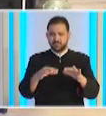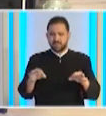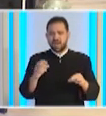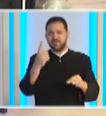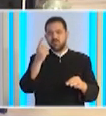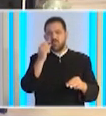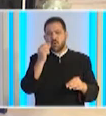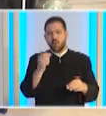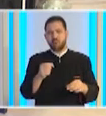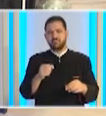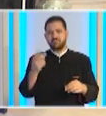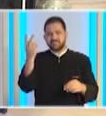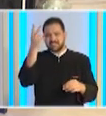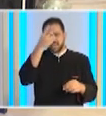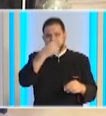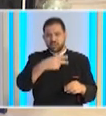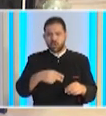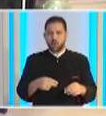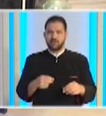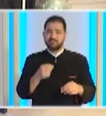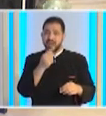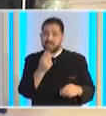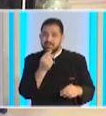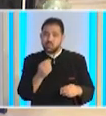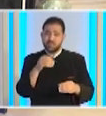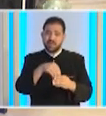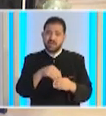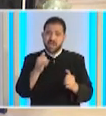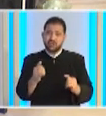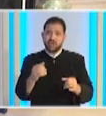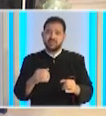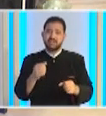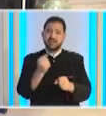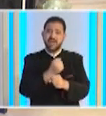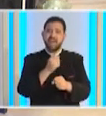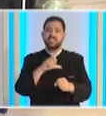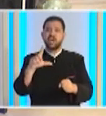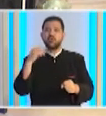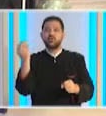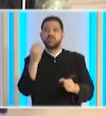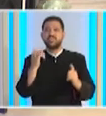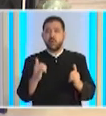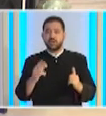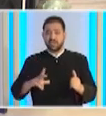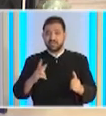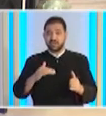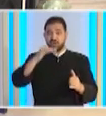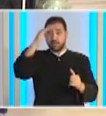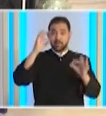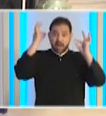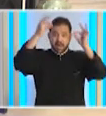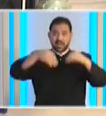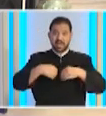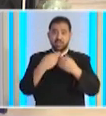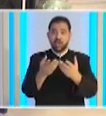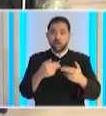om conștient de responsabilitatea sa în creația lui Dumnezeu. Și acesta este cel mai mare dar,